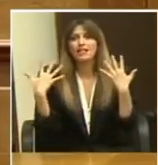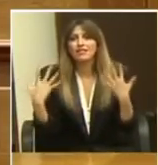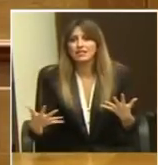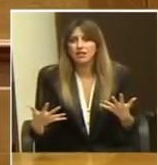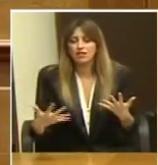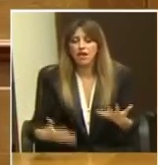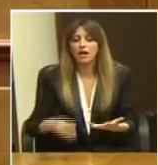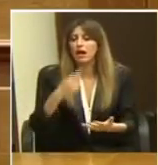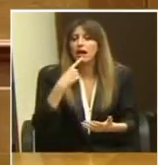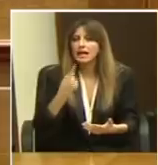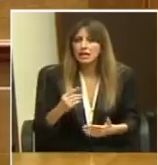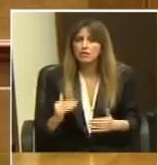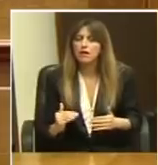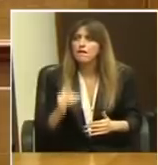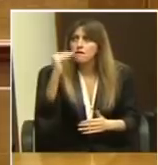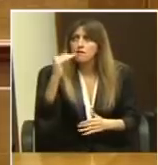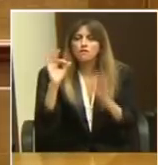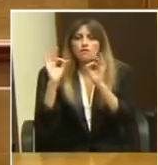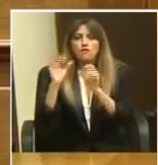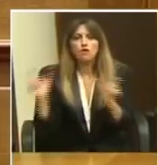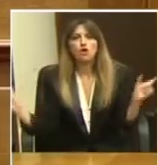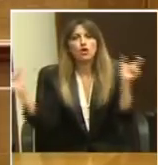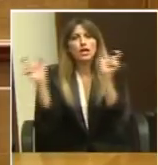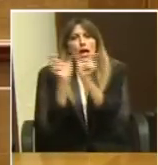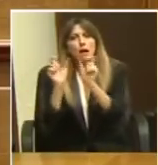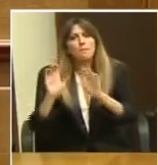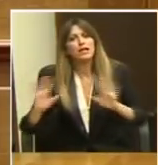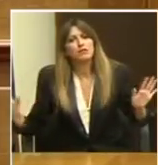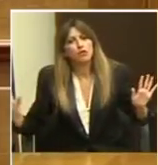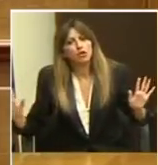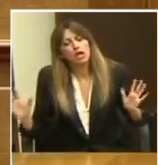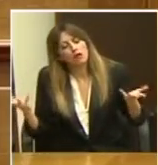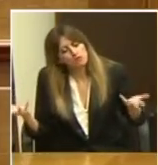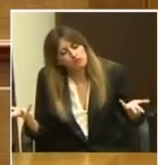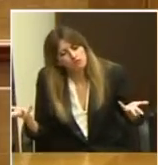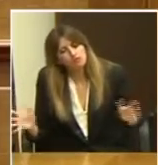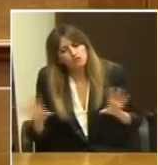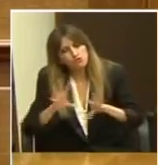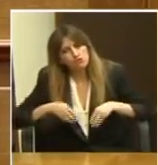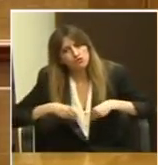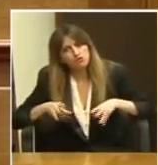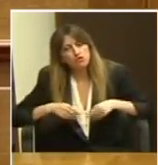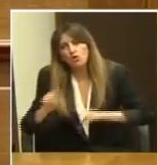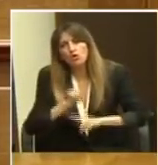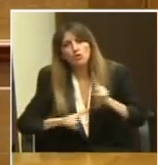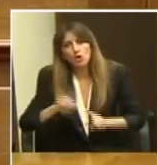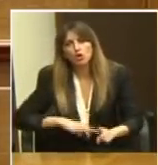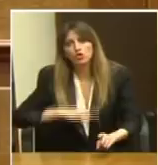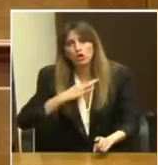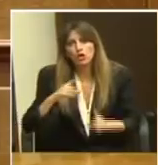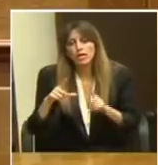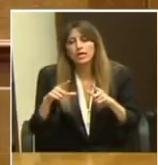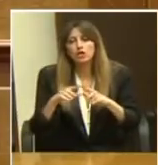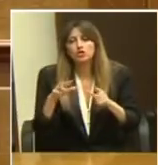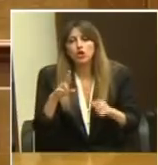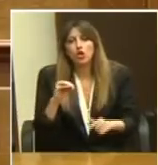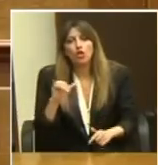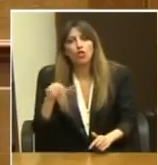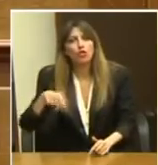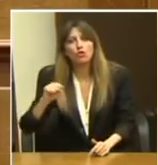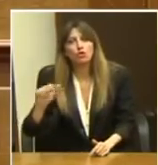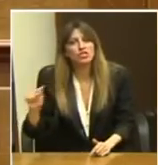ότι το Βόρεια Μακεδονία ταιριάζει στο πλαίσιο της λύσης που θέλουμε? Ο κύριος Δημήτρης Ντρούτσας, με πρωθυπουργό τον Γιώργο Παπανδρέου.